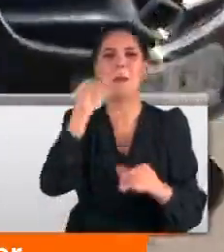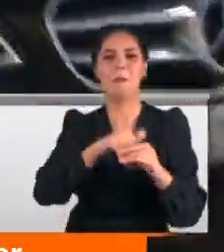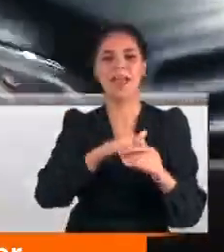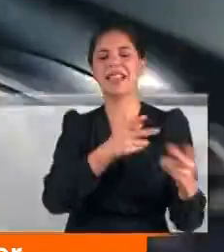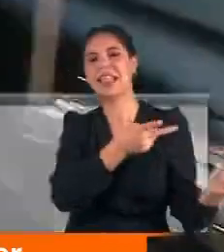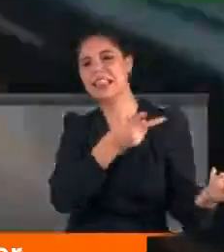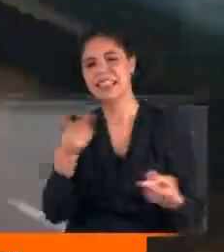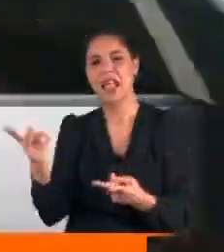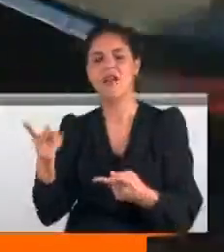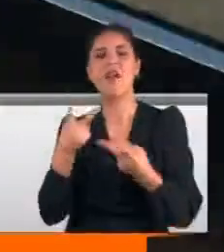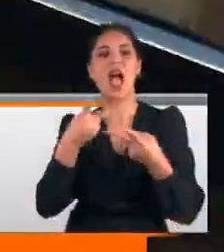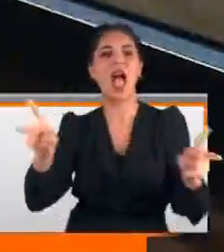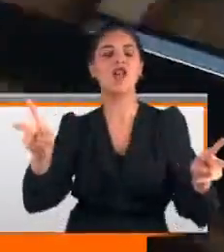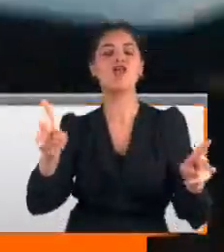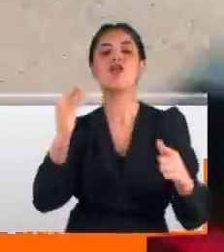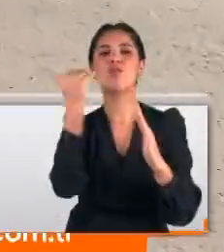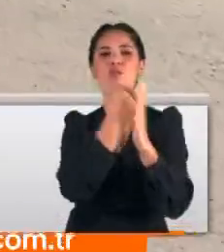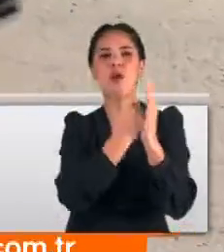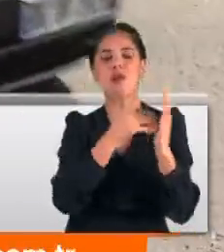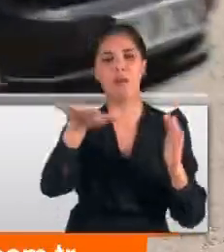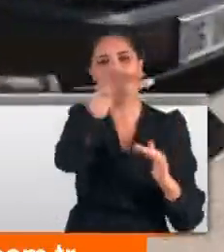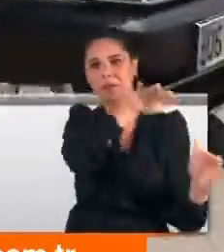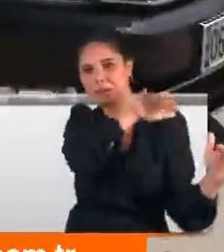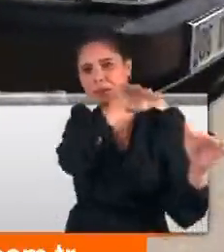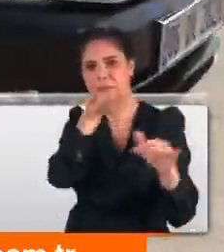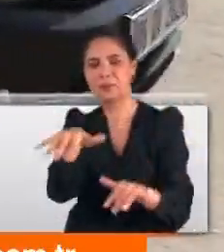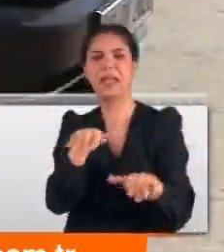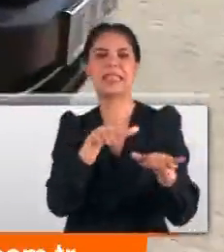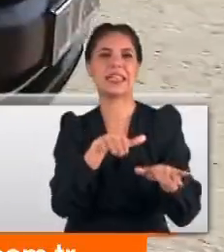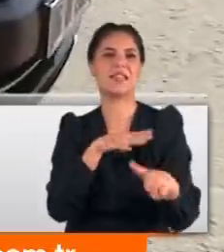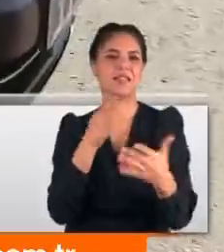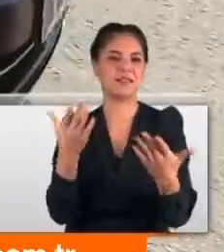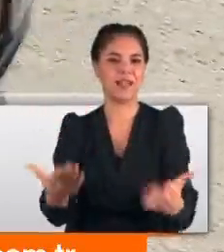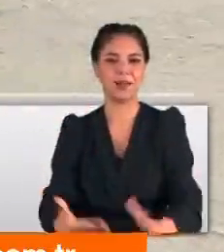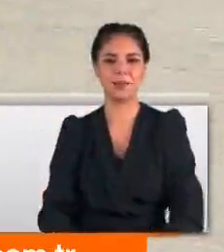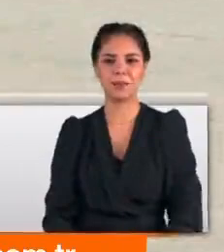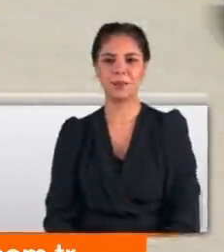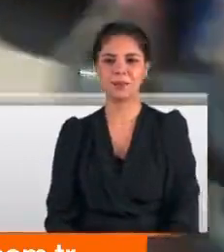Davetliler açılış programına akın edince meclis bahçesinde trafikte oluştu.